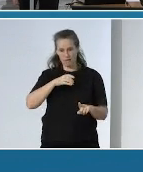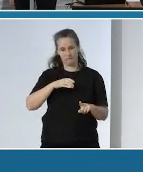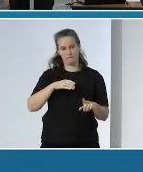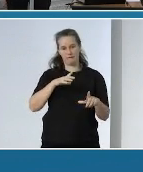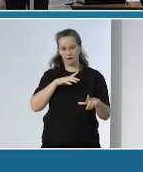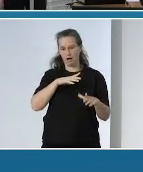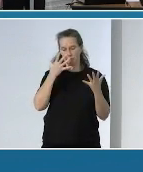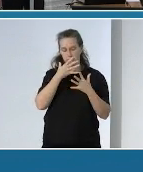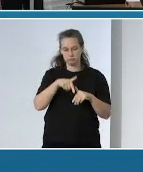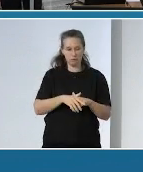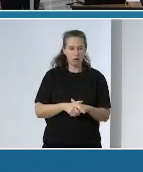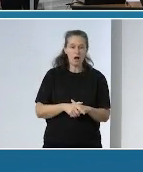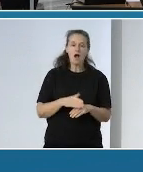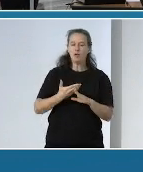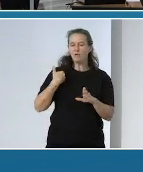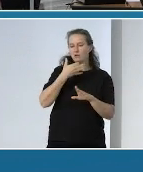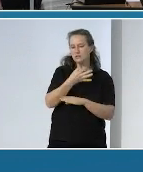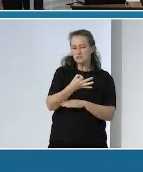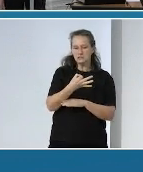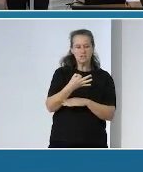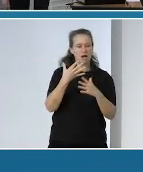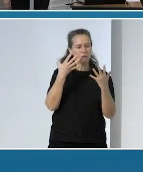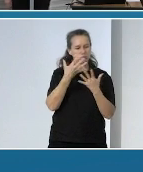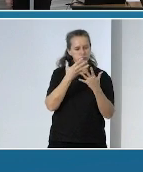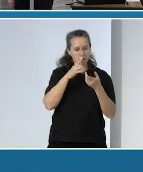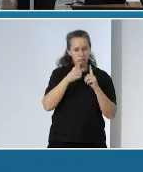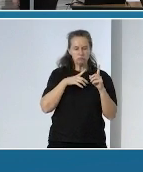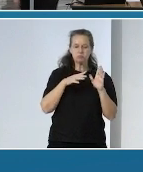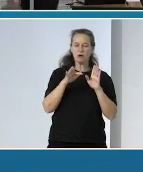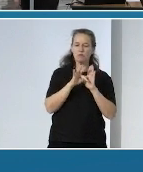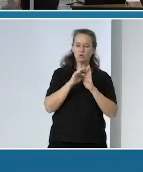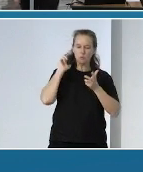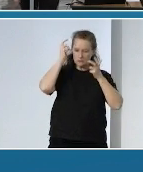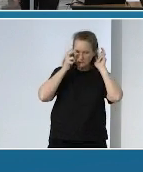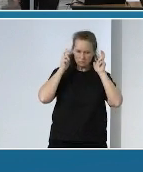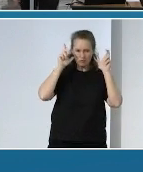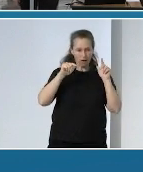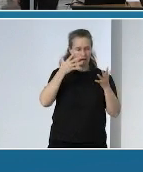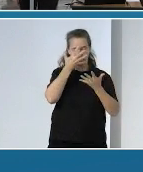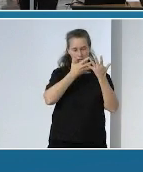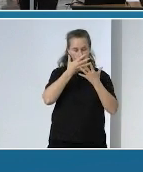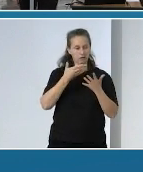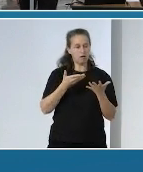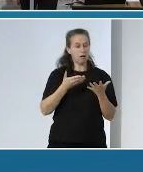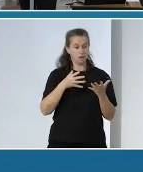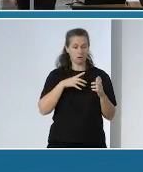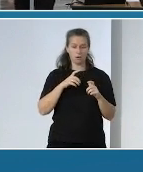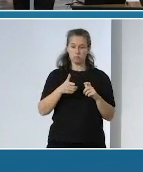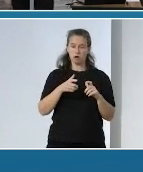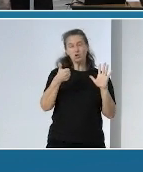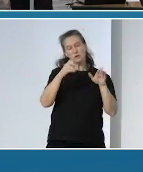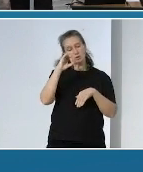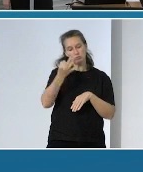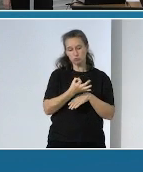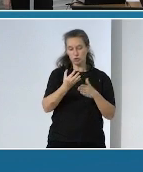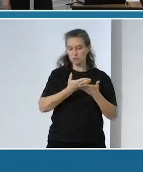Donc, comme on l'a déjà dit, les anomalies de la fonction vestibulaire se retrouvent dans